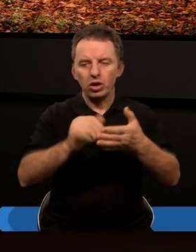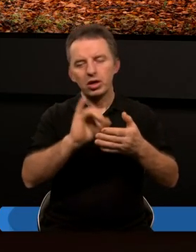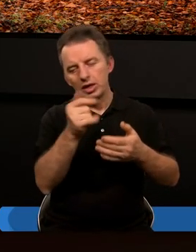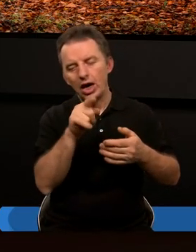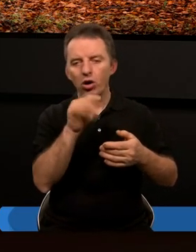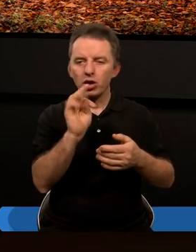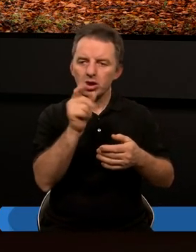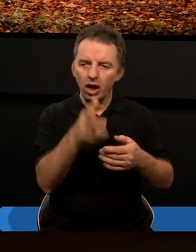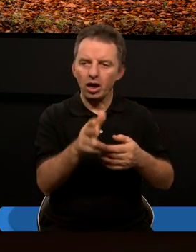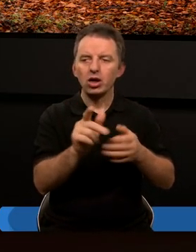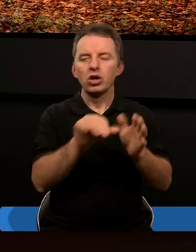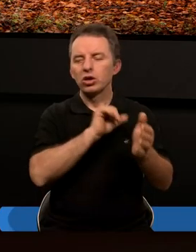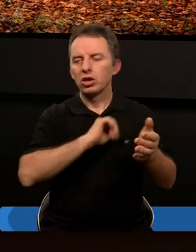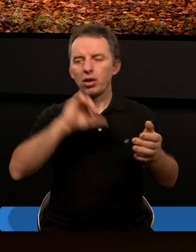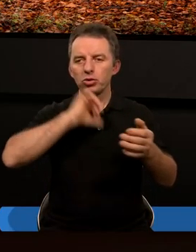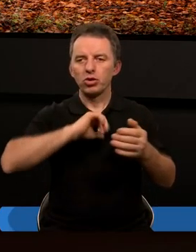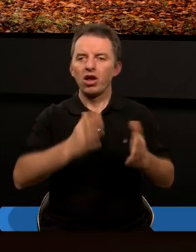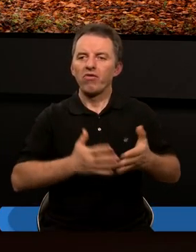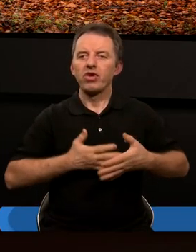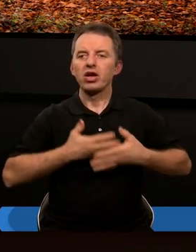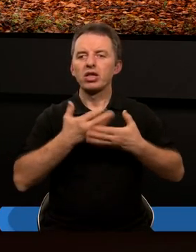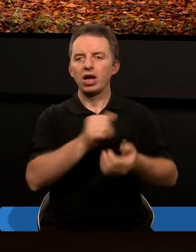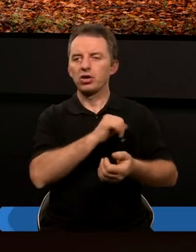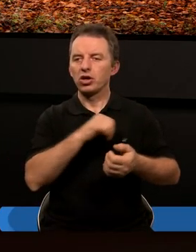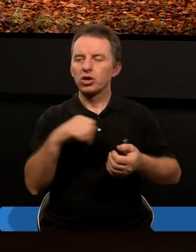jako taki sam z siebie wydaje się